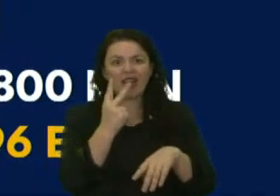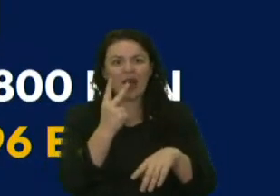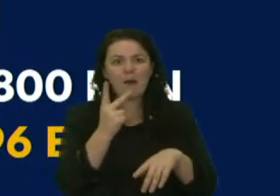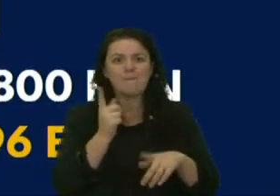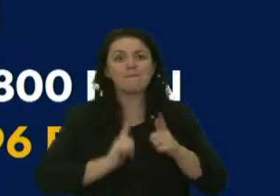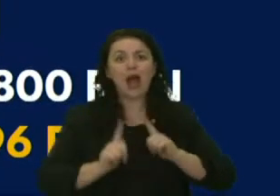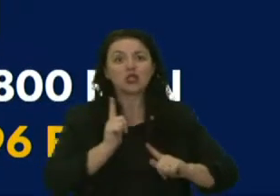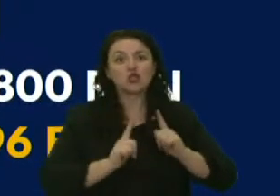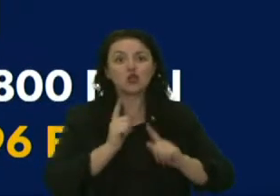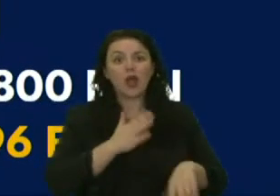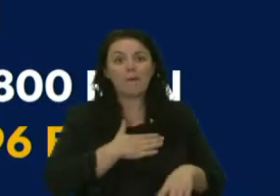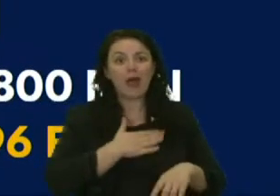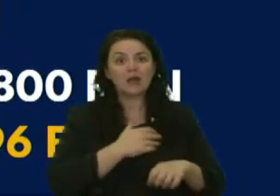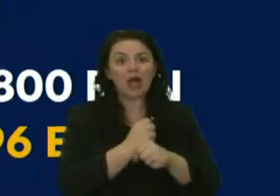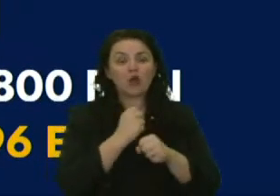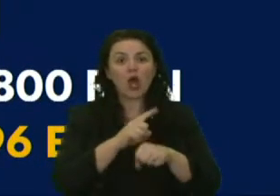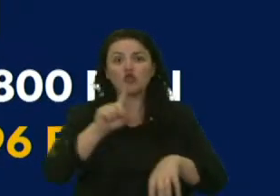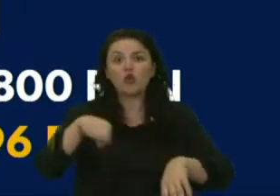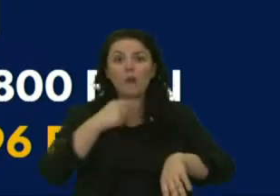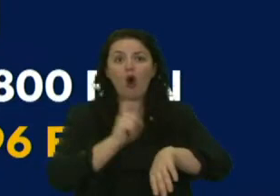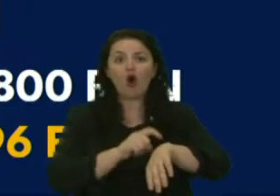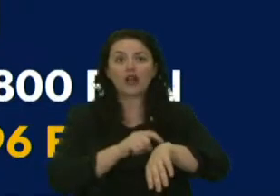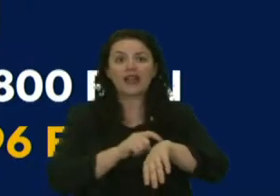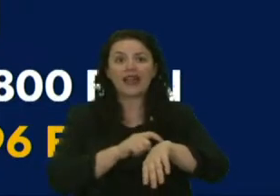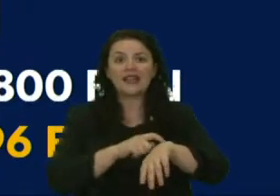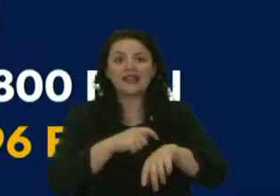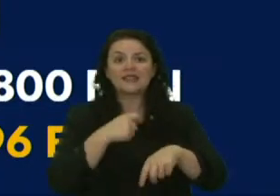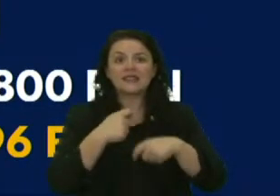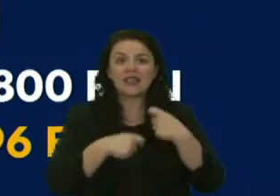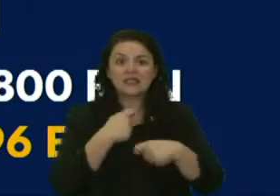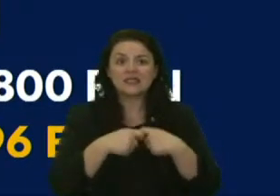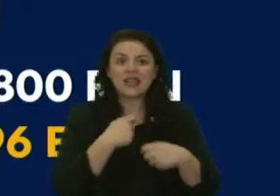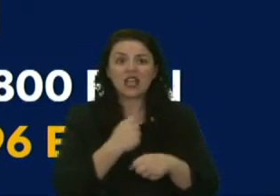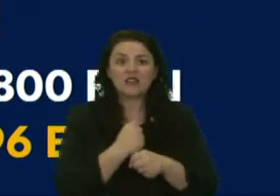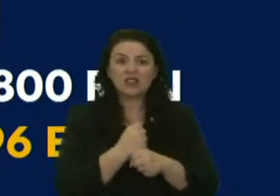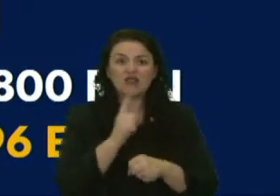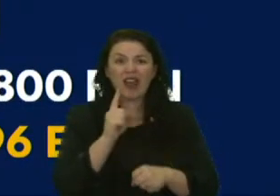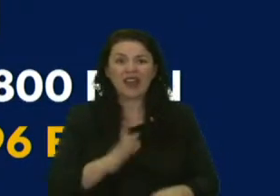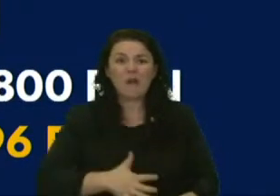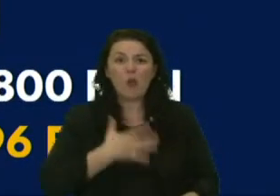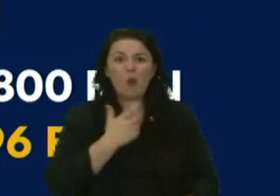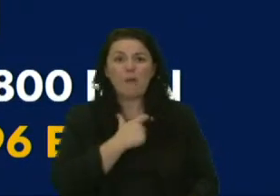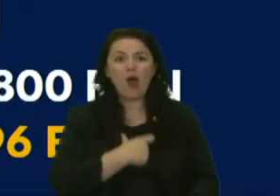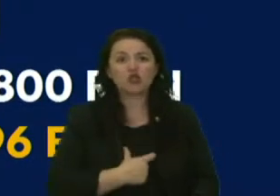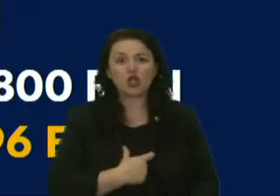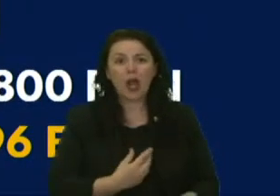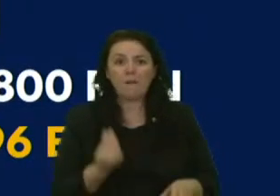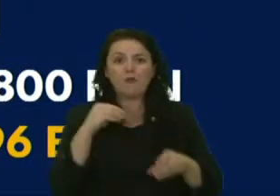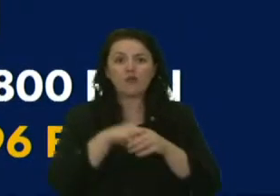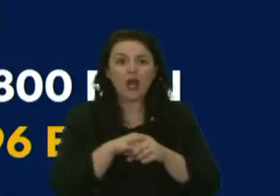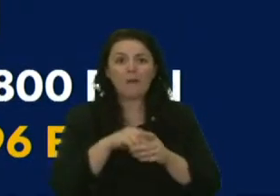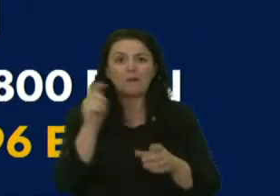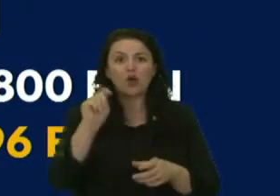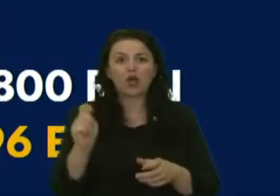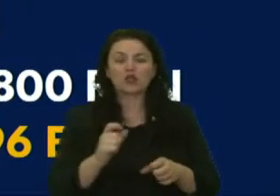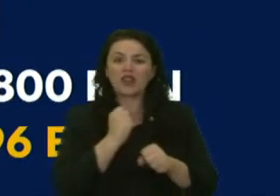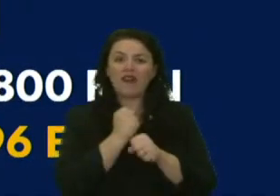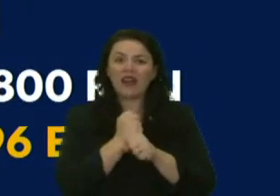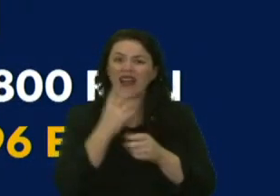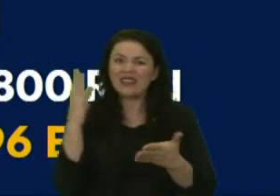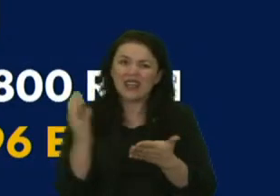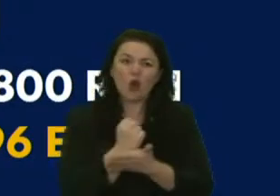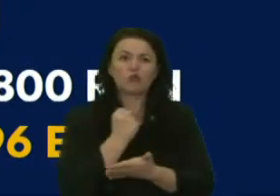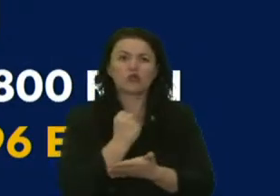pasiunea colegilor mei de a lucr după orele de serviciu ca să și îndeplinească obiectivele Dar pur și simplu emoția personală pe care o pun ca proiectul să realizeze ca să reușească